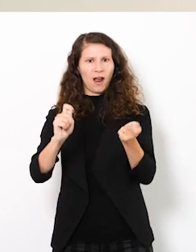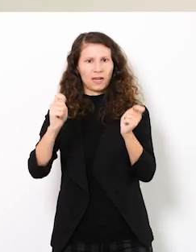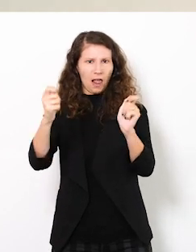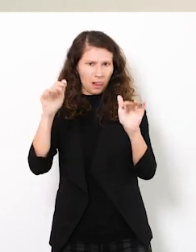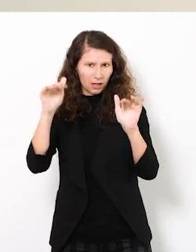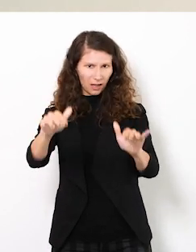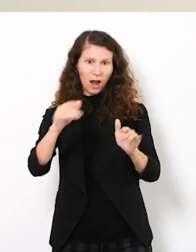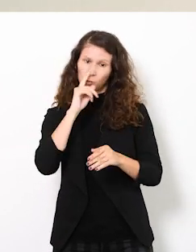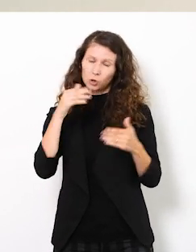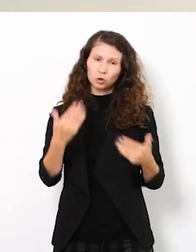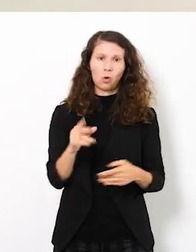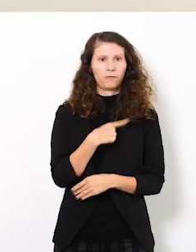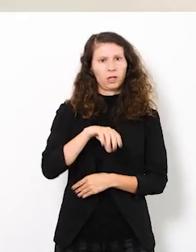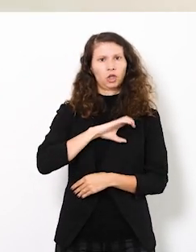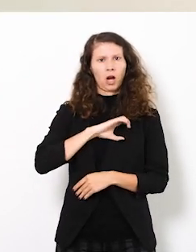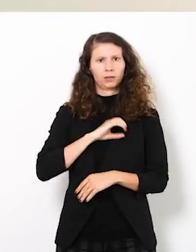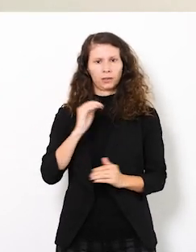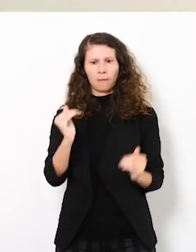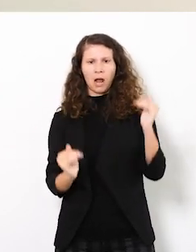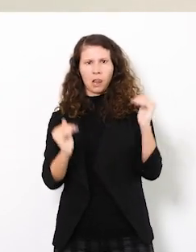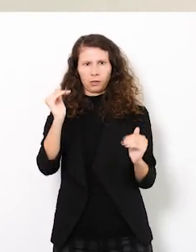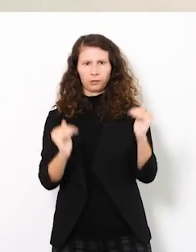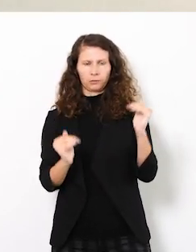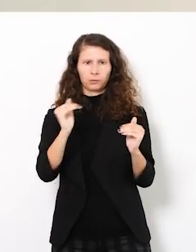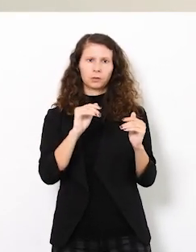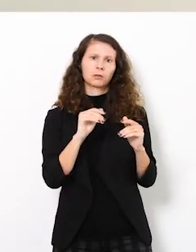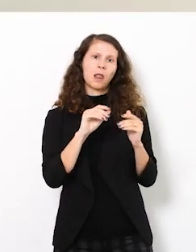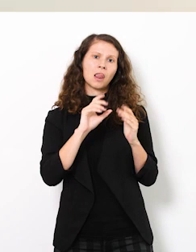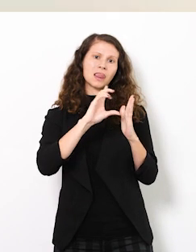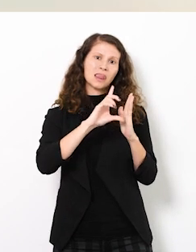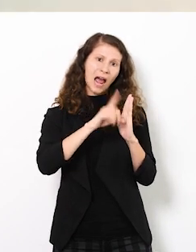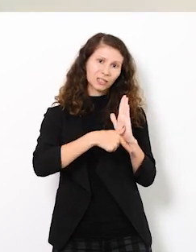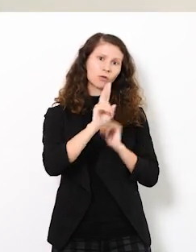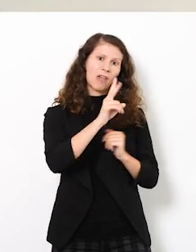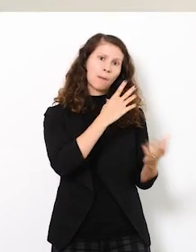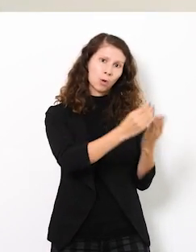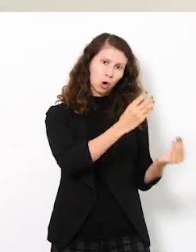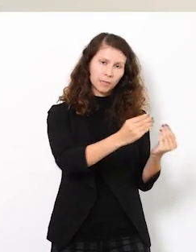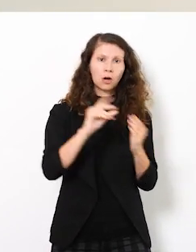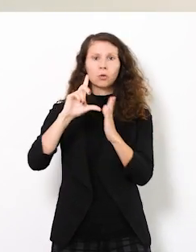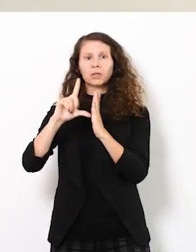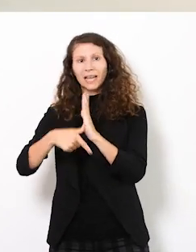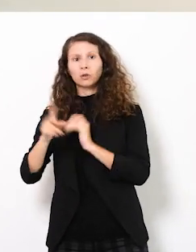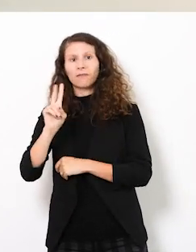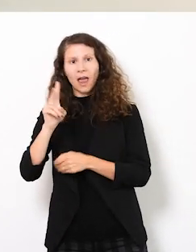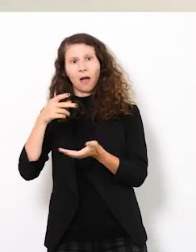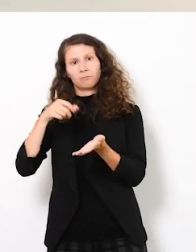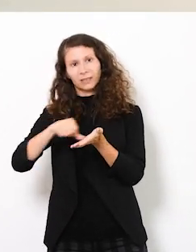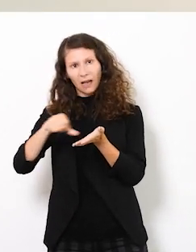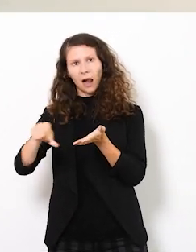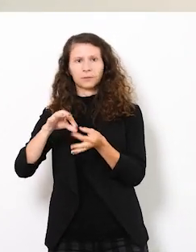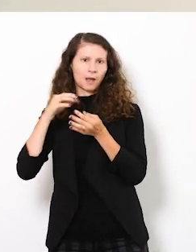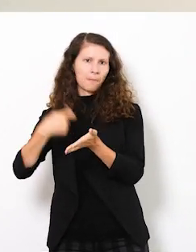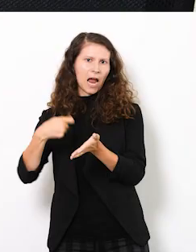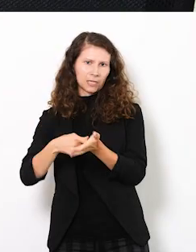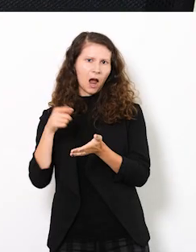Chance, die Balance zu finden zwischen Leistungsbeziehern und eben den Beitragszahlerinnen und